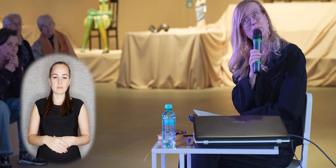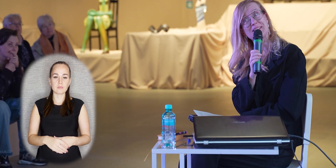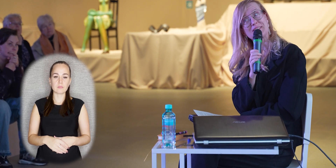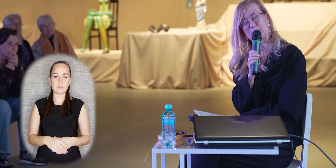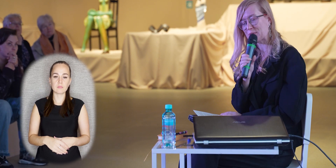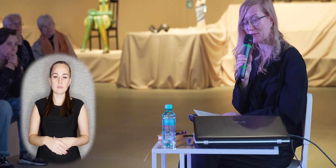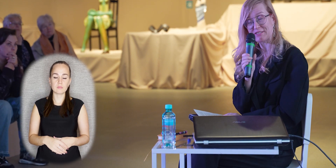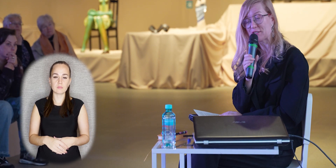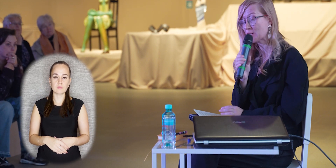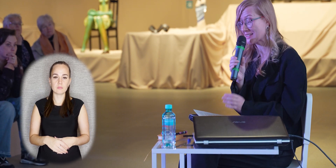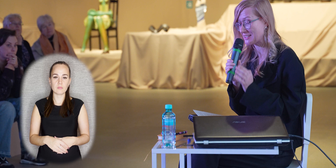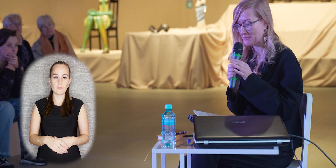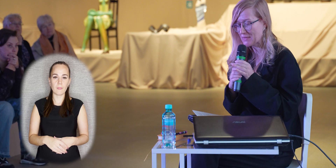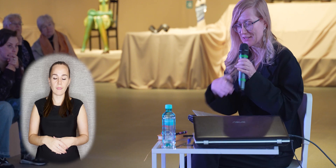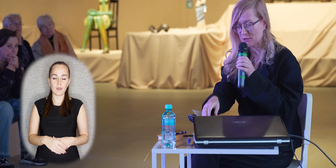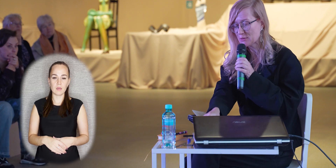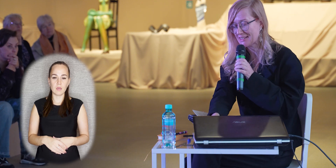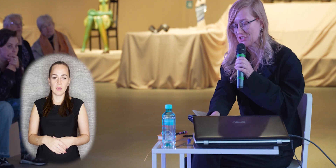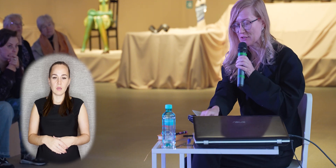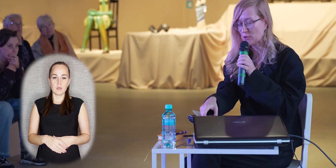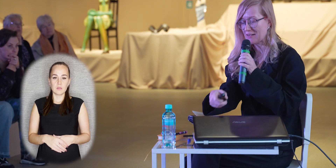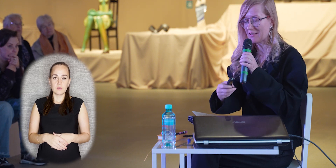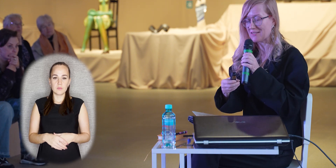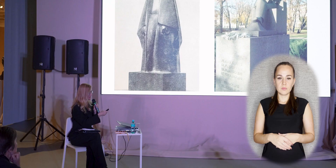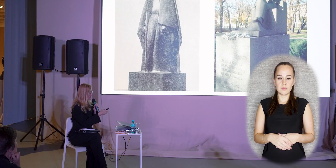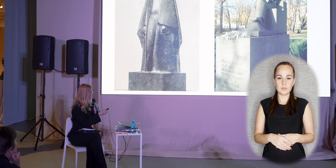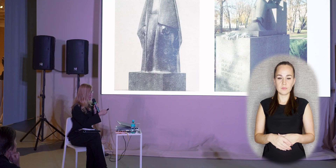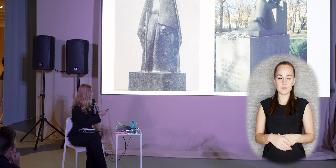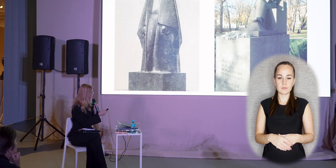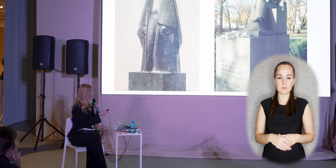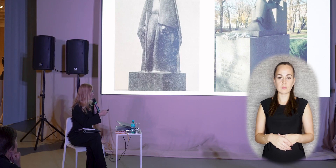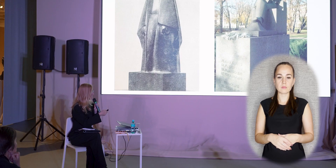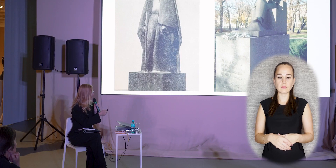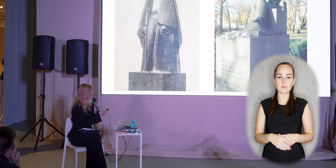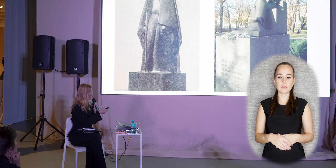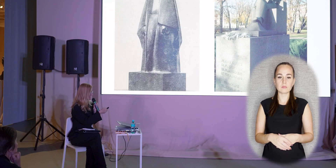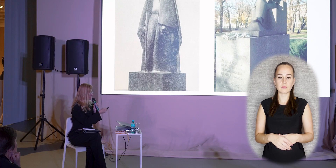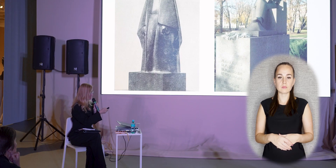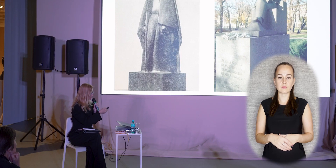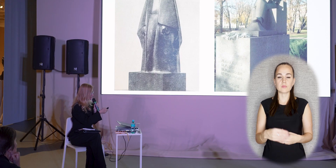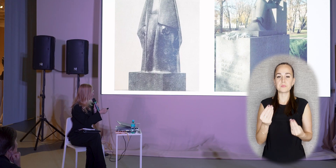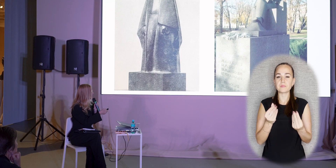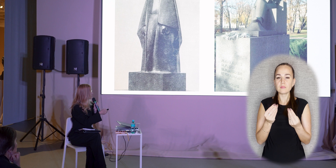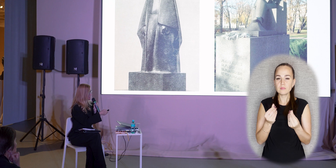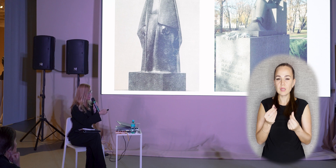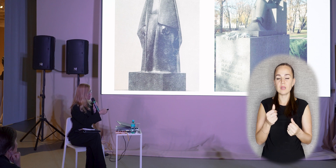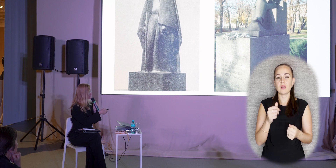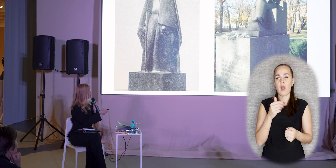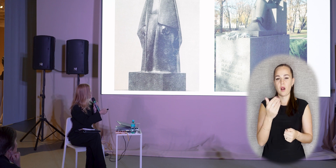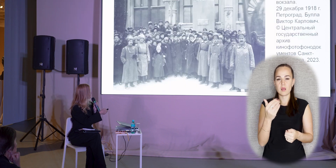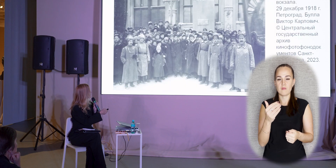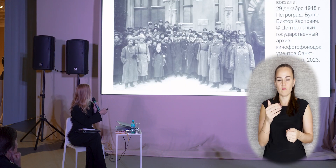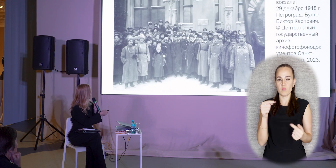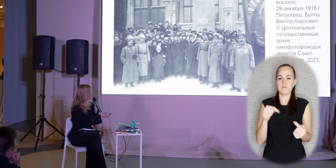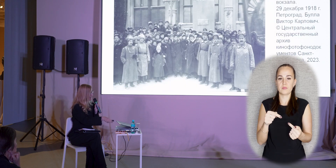для него характерны. То есть тут, конечно, его авторский язык и материалы